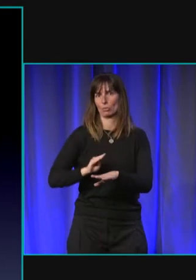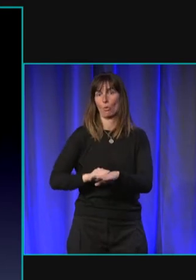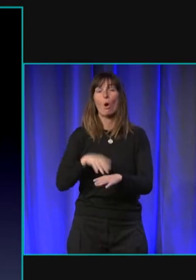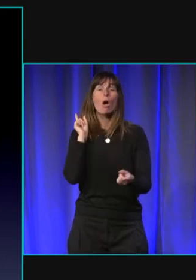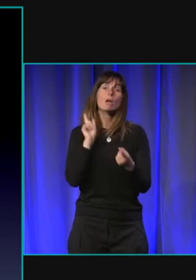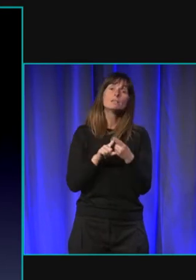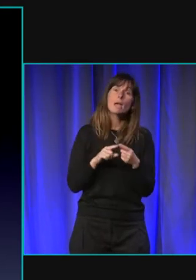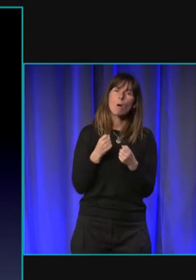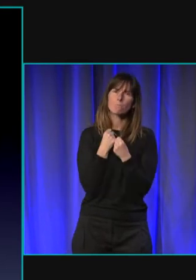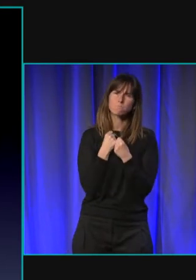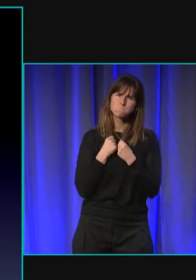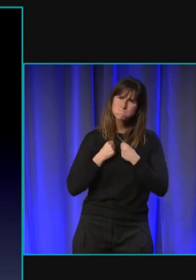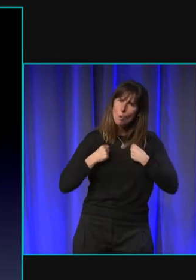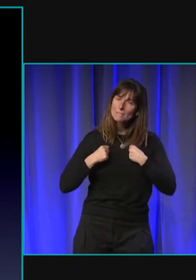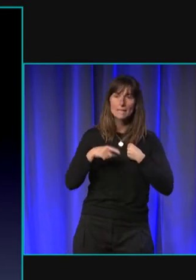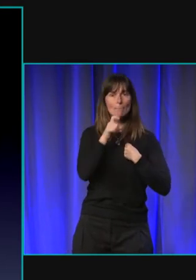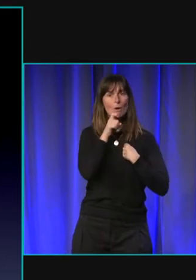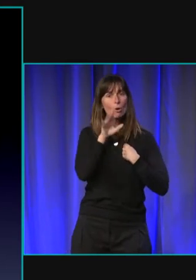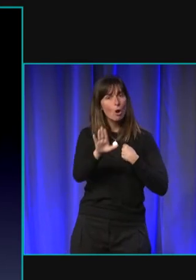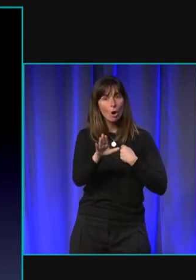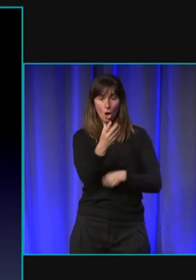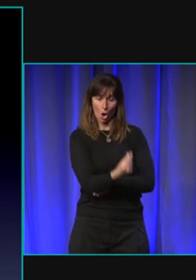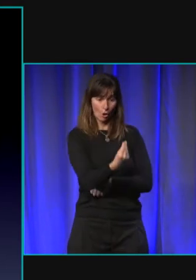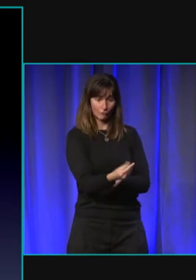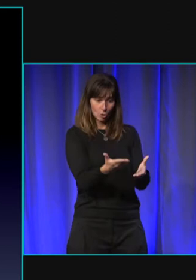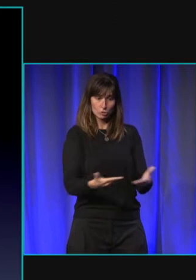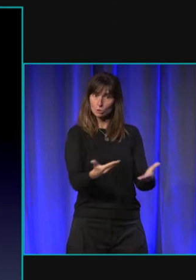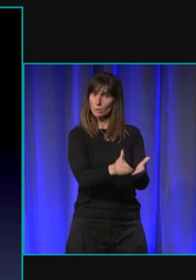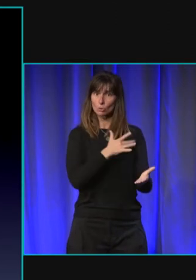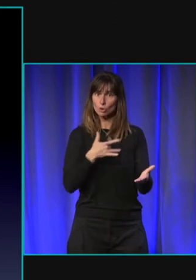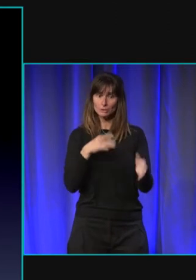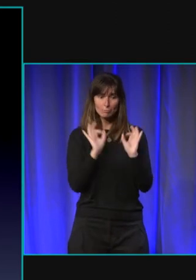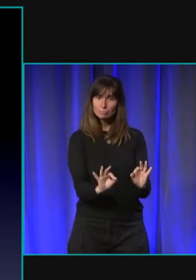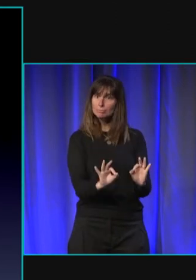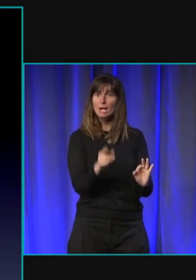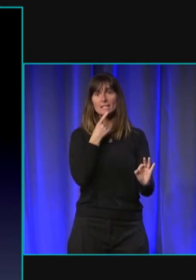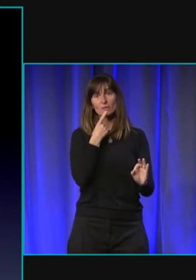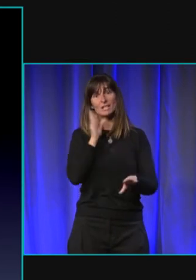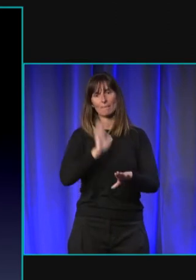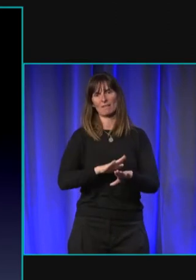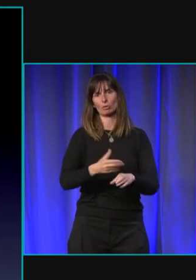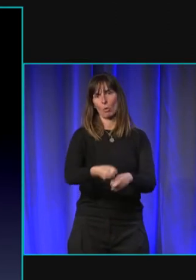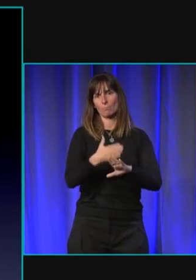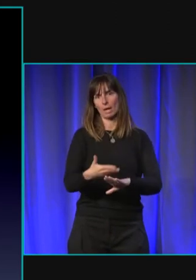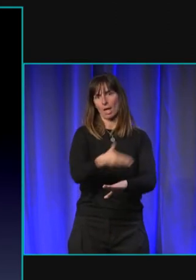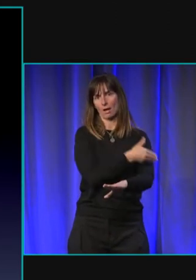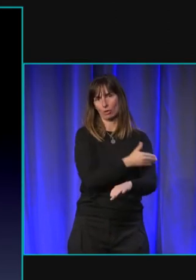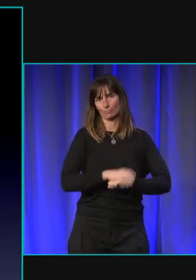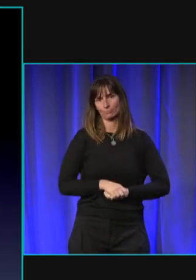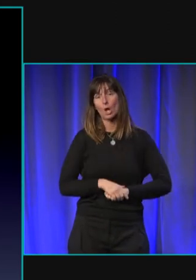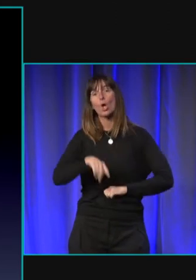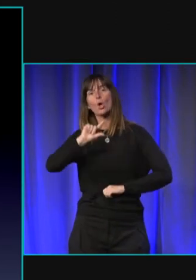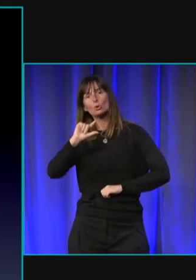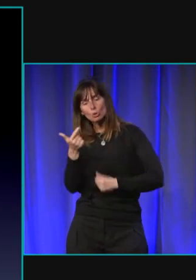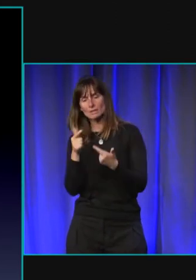d'obésité, on est sur de l'enfant sain. C'est de la prévention primaire. Après, la prévention secondaire, c'est